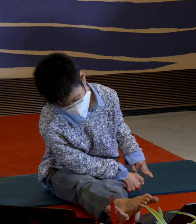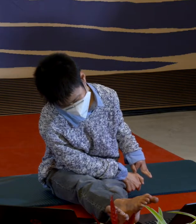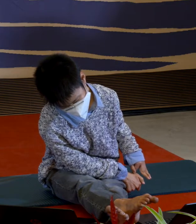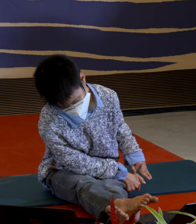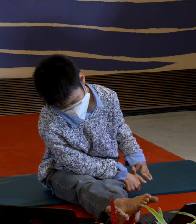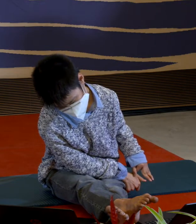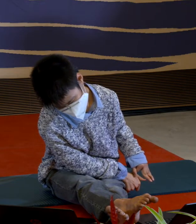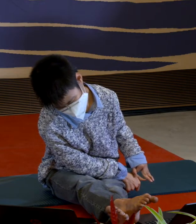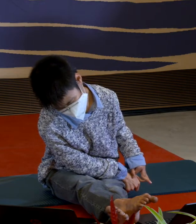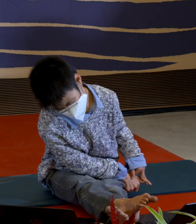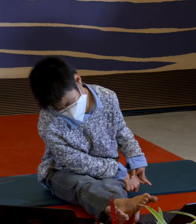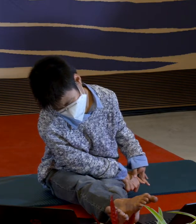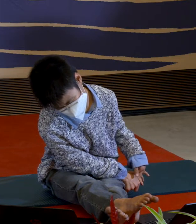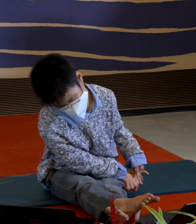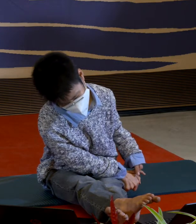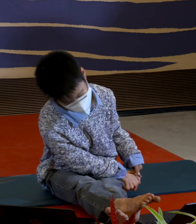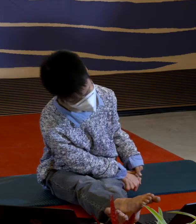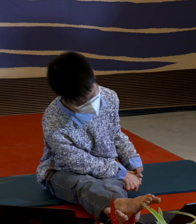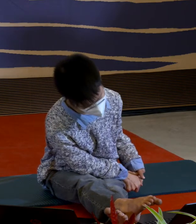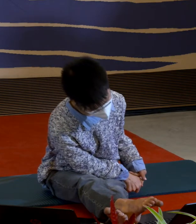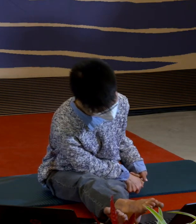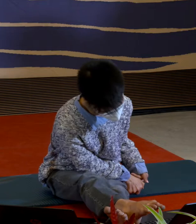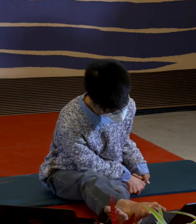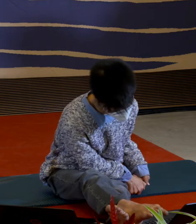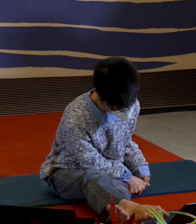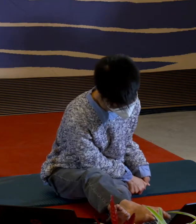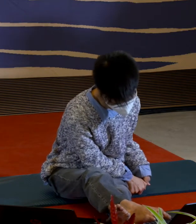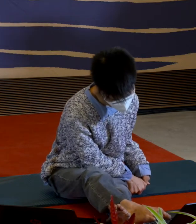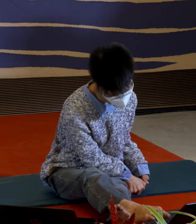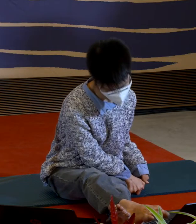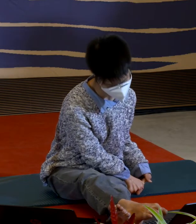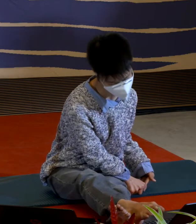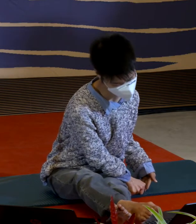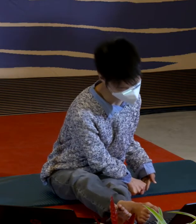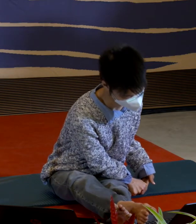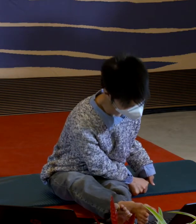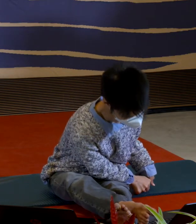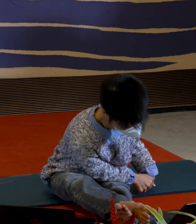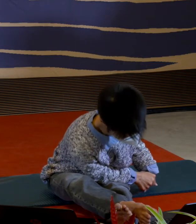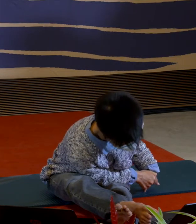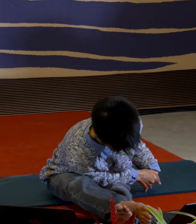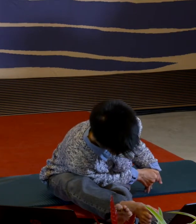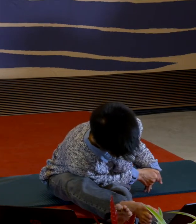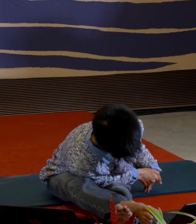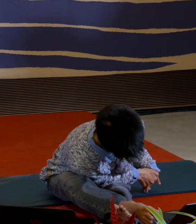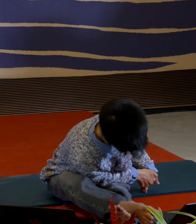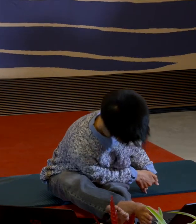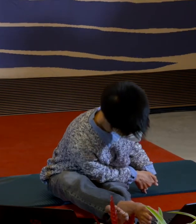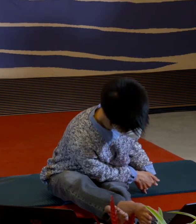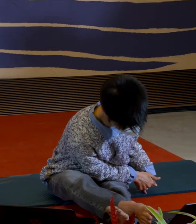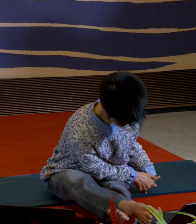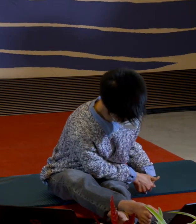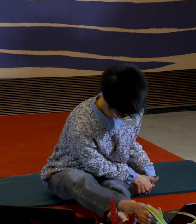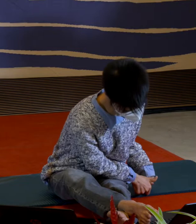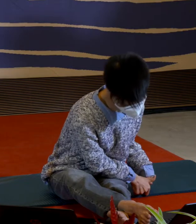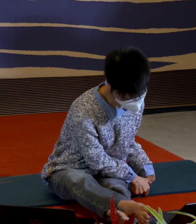sens comme un hiatus entre mon corps et ses représentations du corps de l'artiste. Mon corps n'épousera jamais